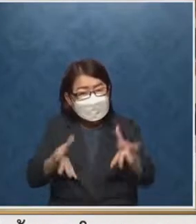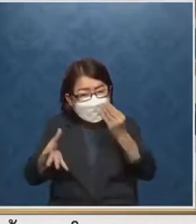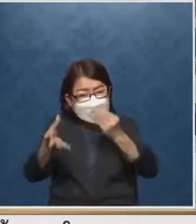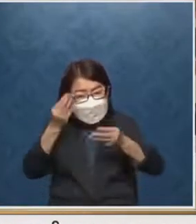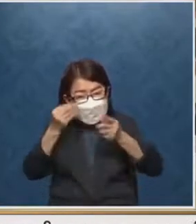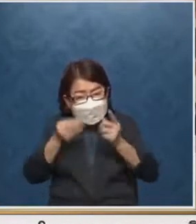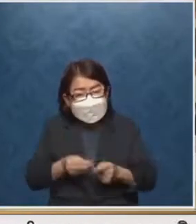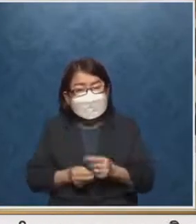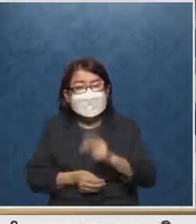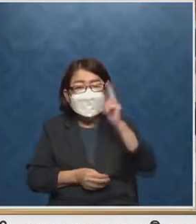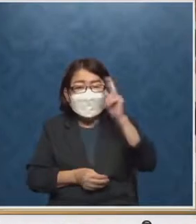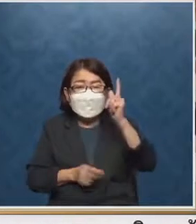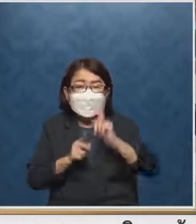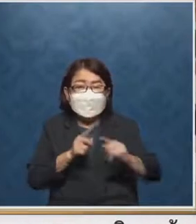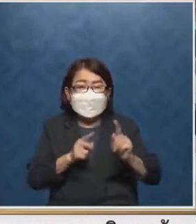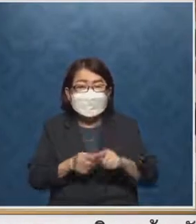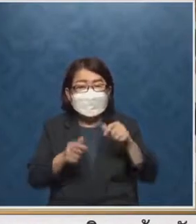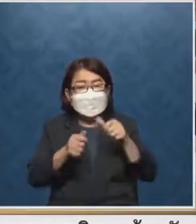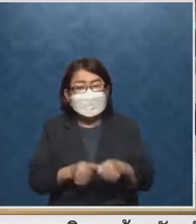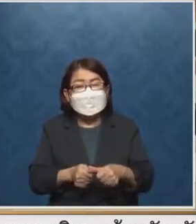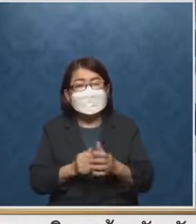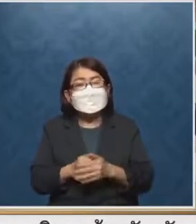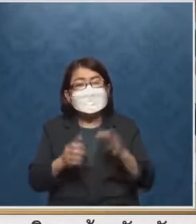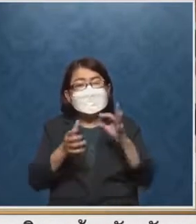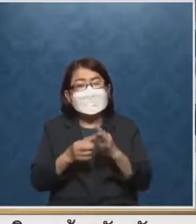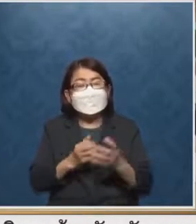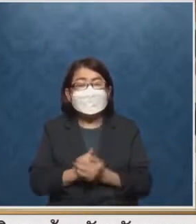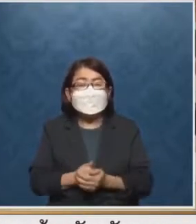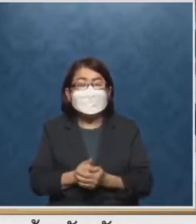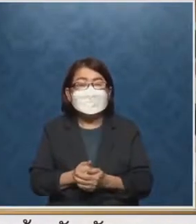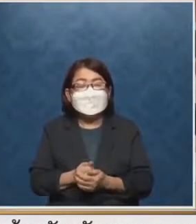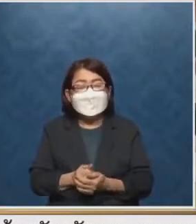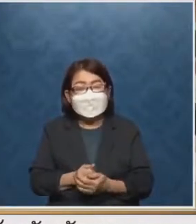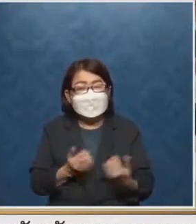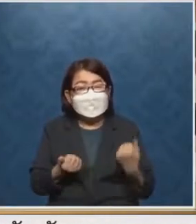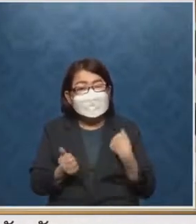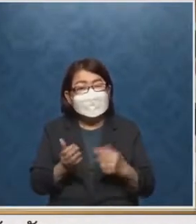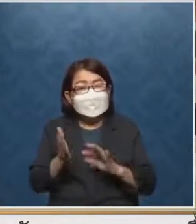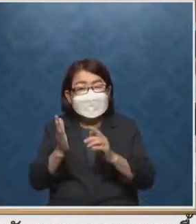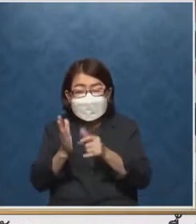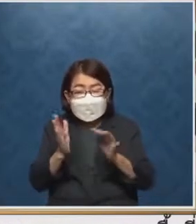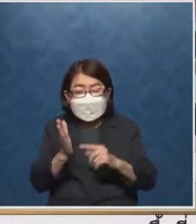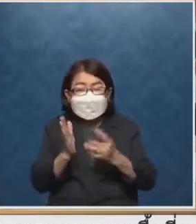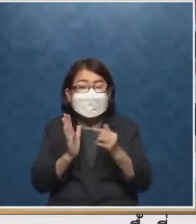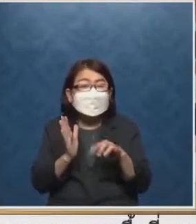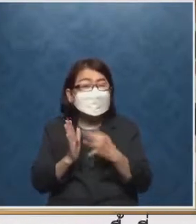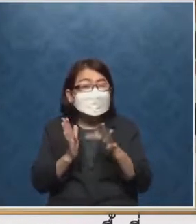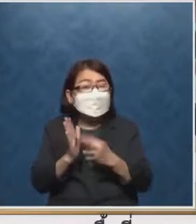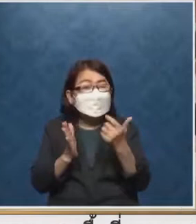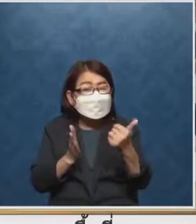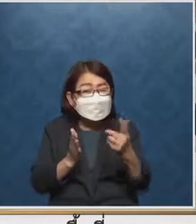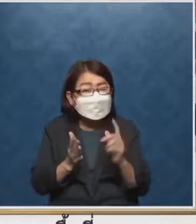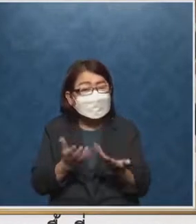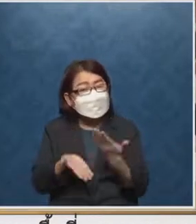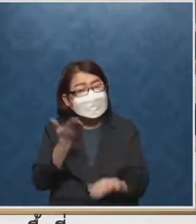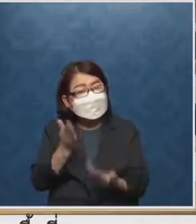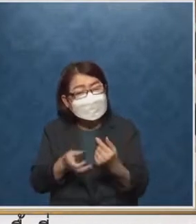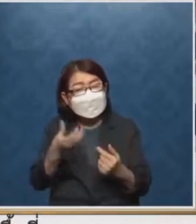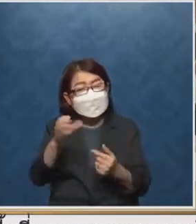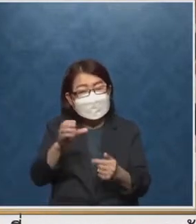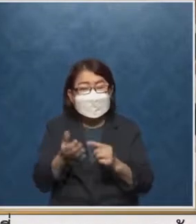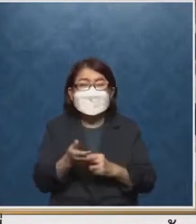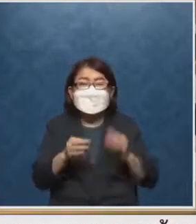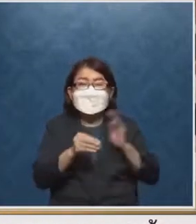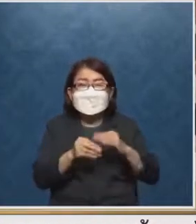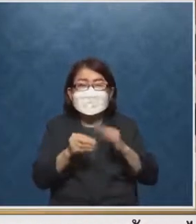อข้อมูลข่าวสารในโลกดิจิตอลมีการดำเนินการเพื่อเพิ่มประสิทธิภาพช่องทางการสื่อส